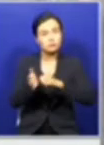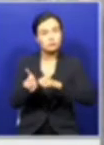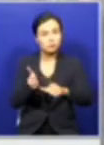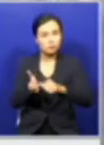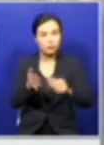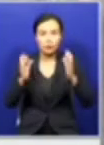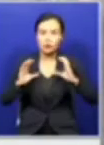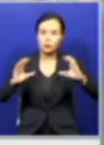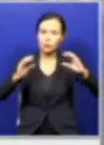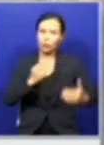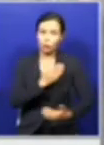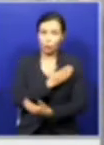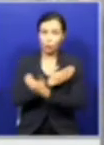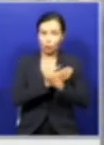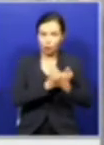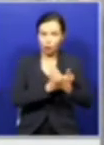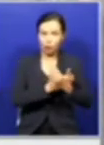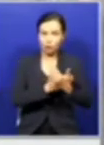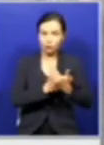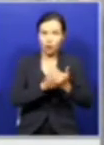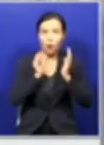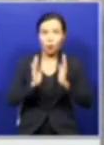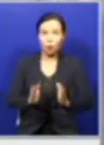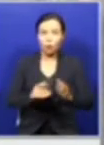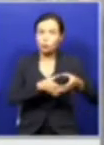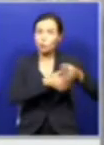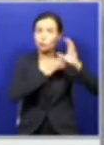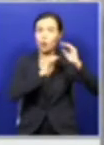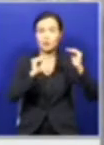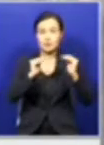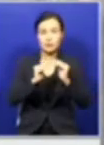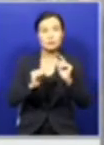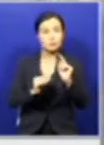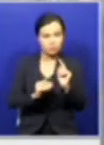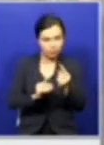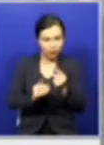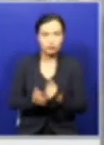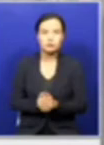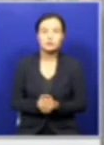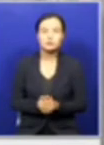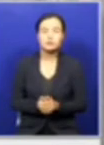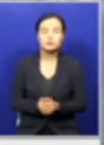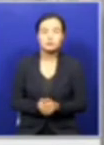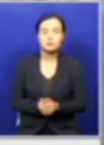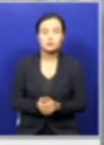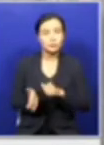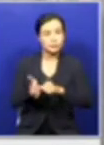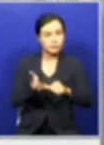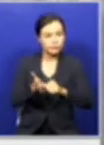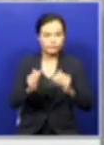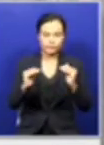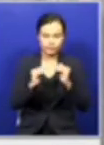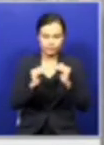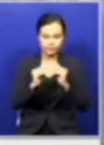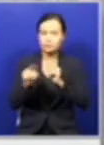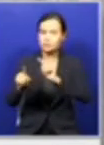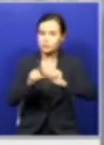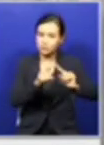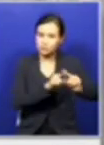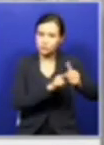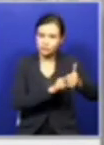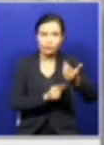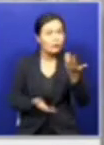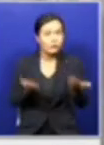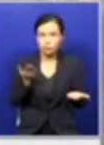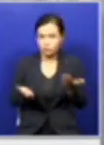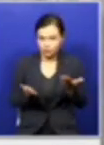ลจะเปิดโอกาสนะครับให้คนได้ทบทวนสิทธิ์ให้คนได้ไปนะครับแก้ไขสิทธิ์ต่างๆมากมายอย่างไรก็ต